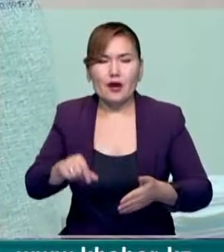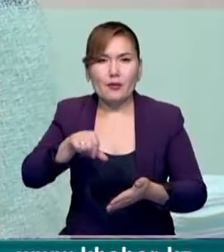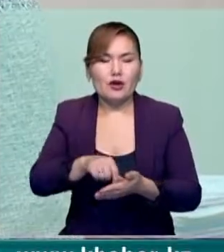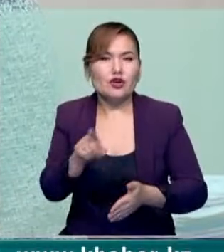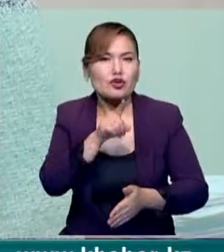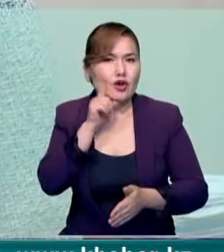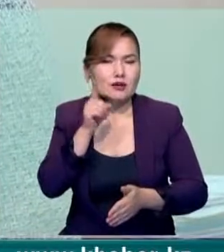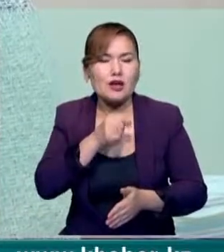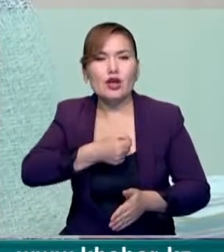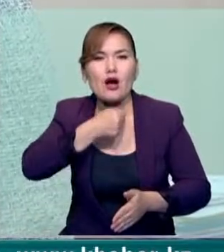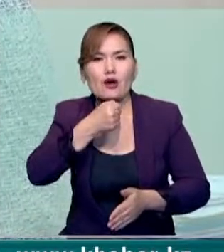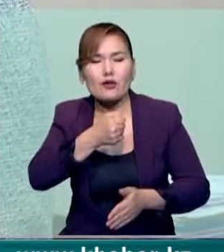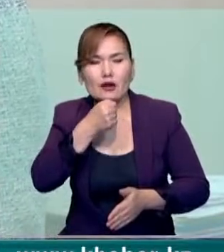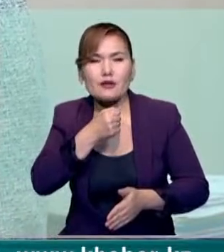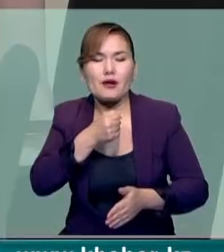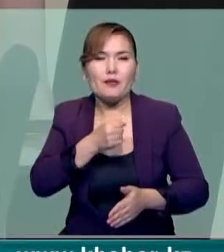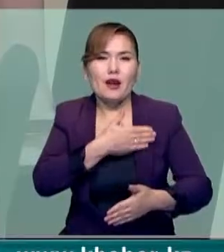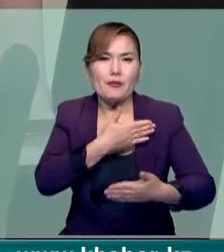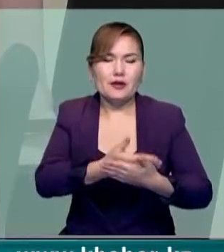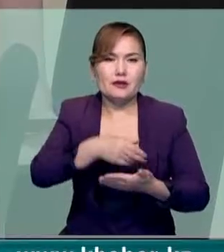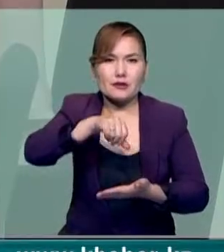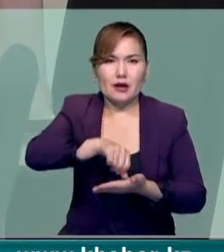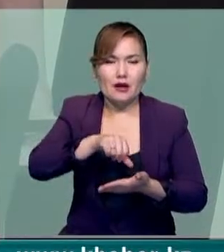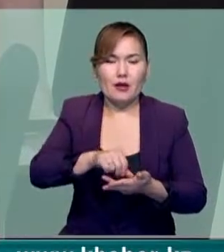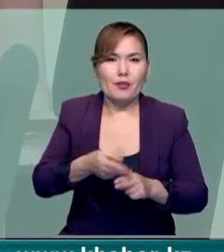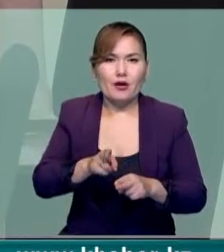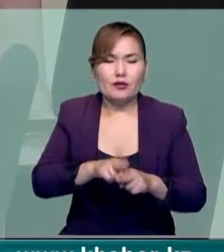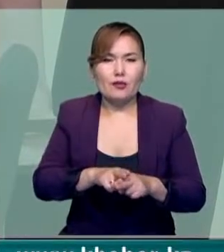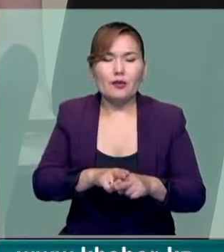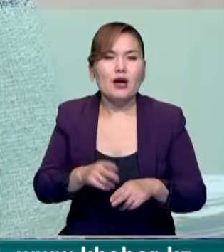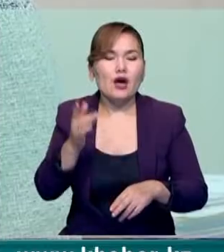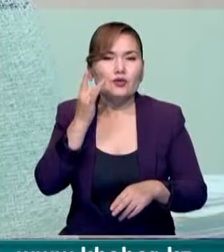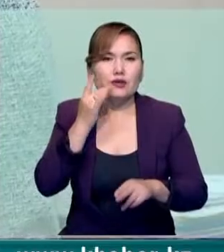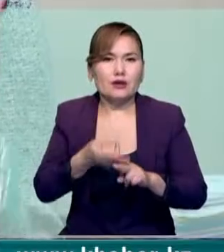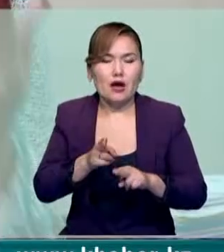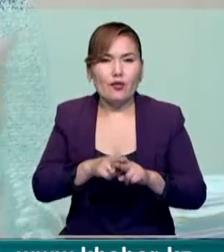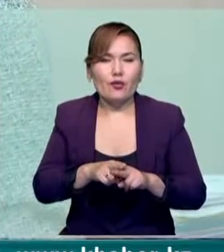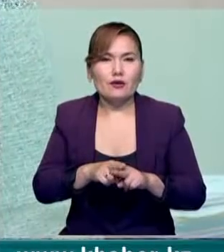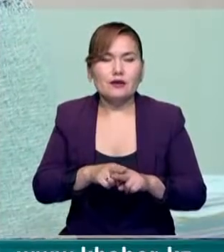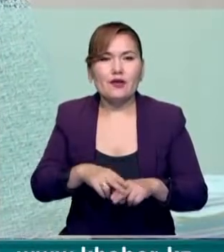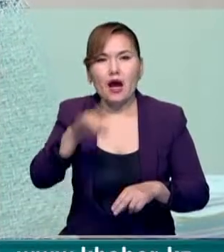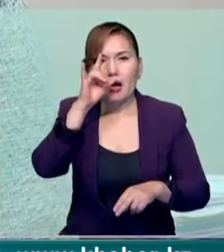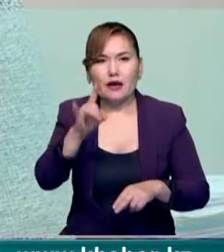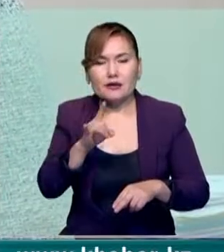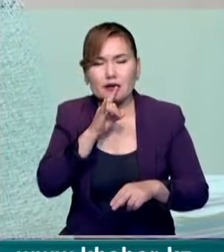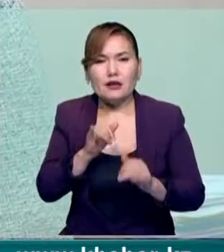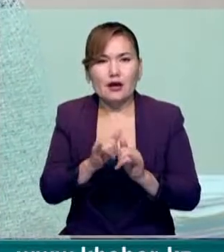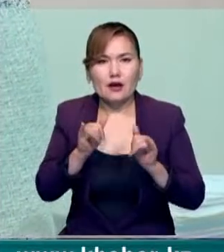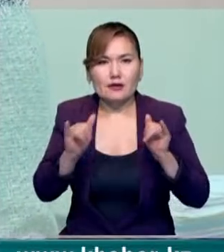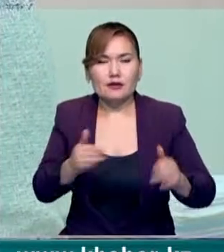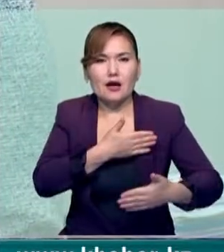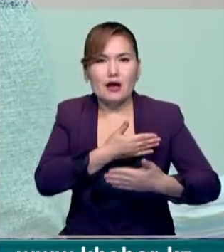жастардың, үлкендердің алдында жүрген белсенді адамдар. Өз деңгейінде қоғамның елдің өсуіне үлес қосып жүрген